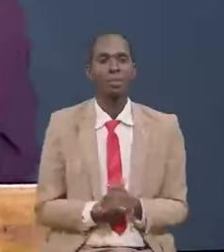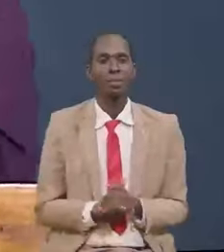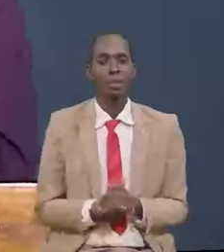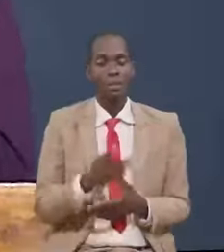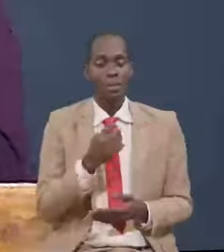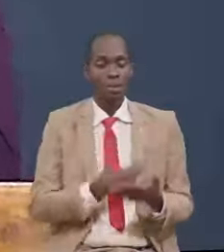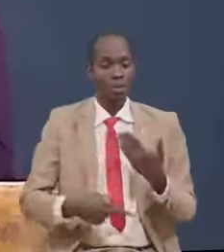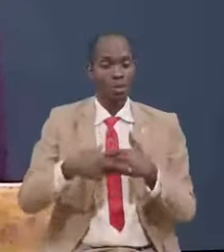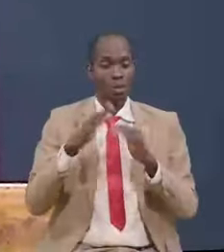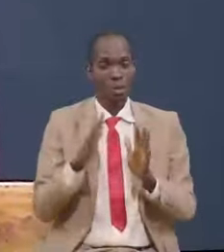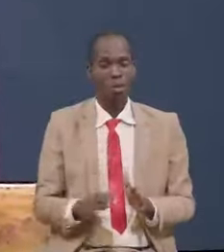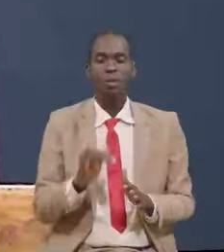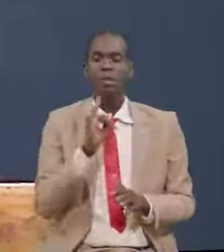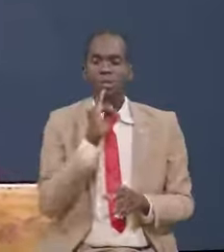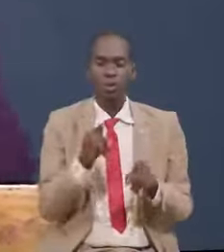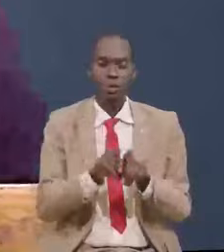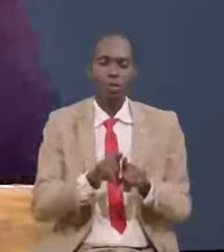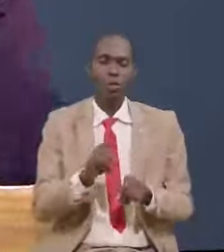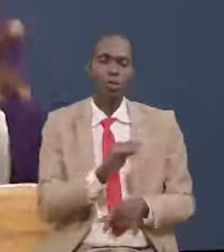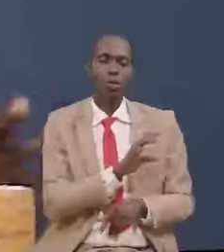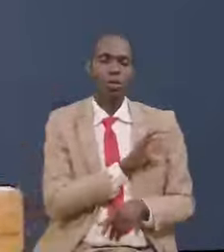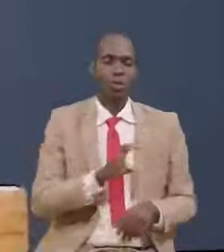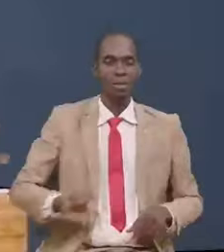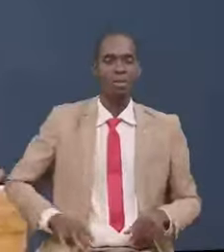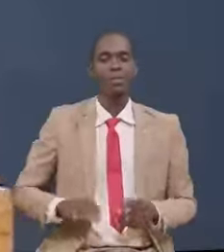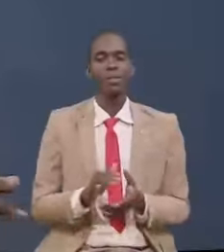Le restaurateur, c'est le Christ.